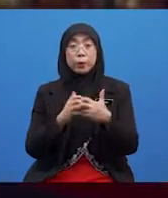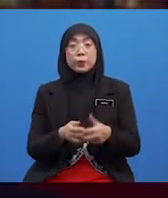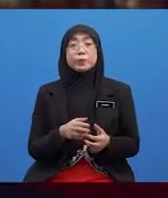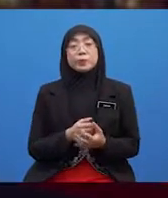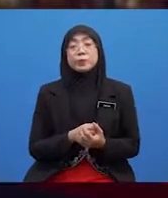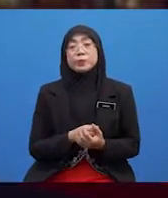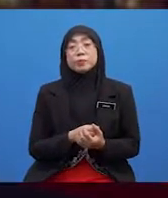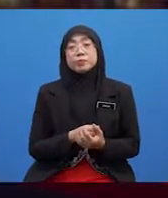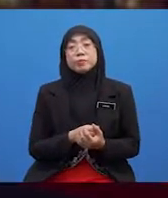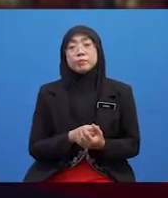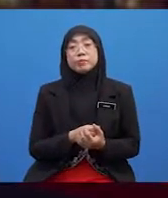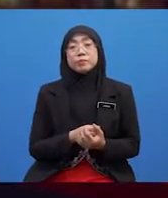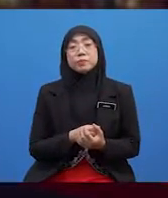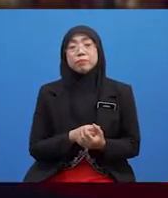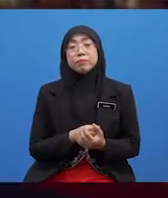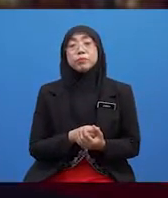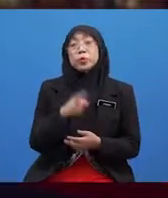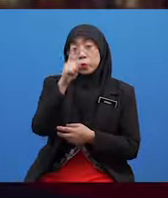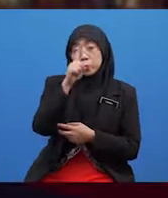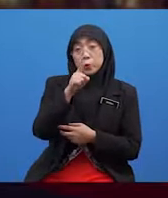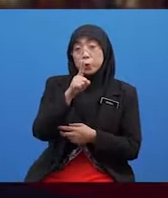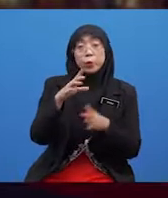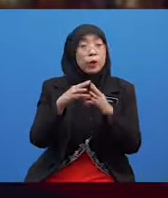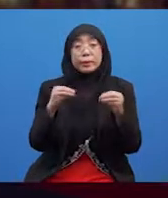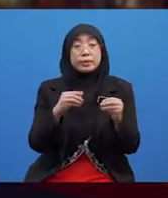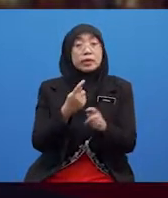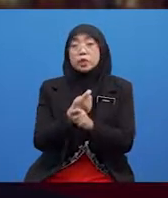mudah, licin dengan rintangan yang minimum.